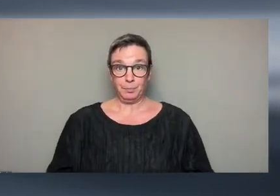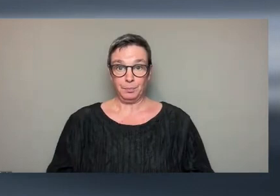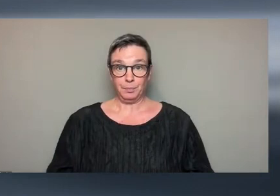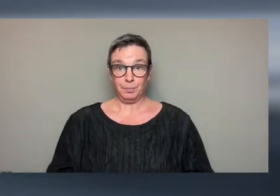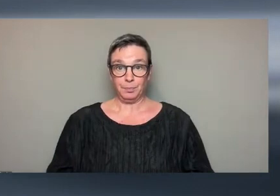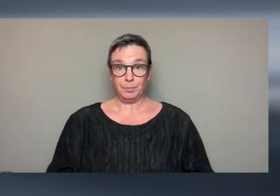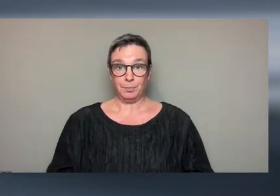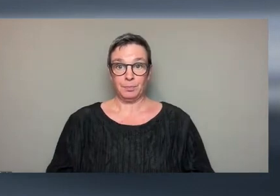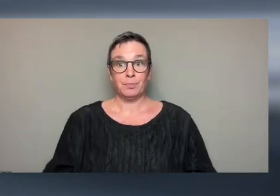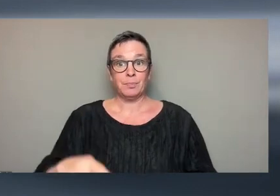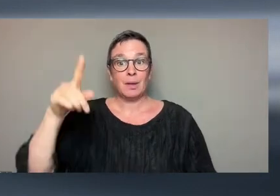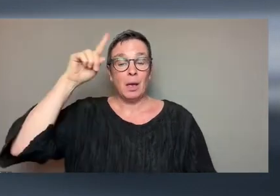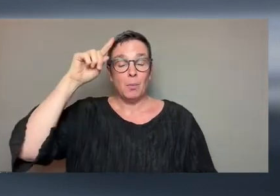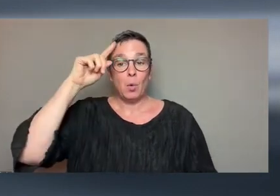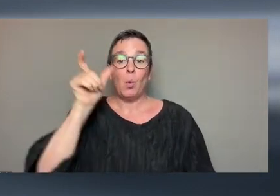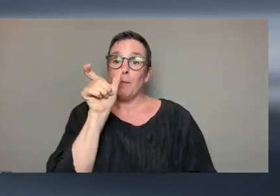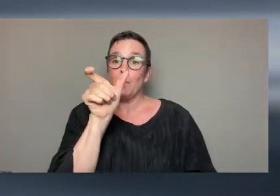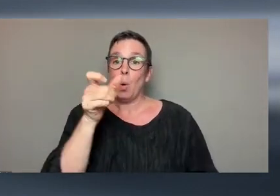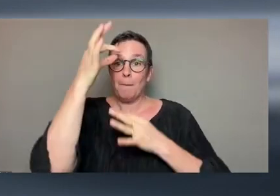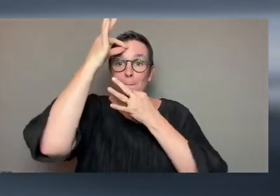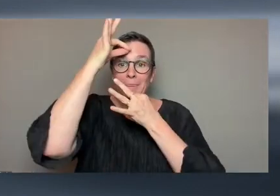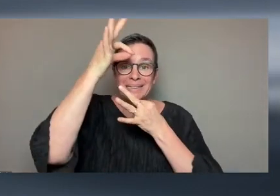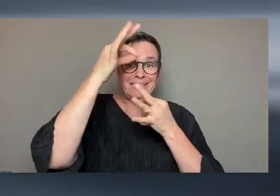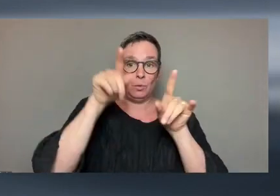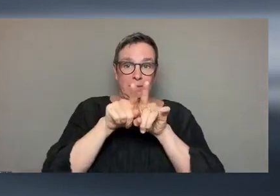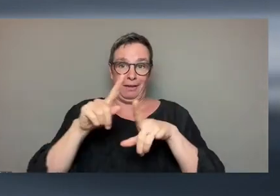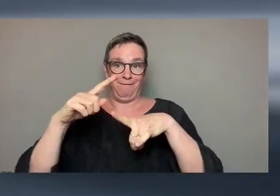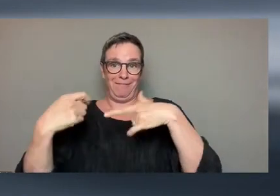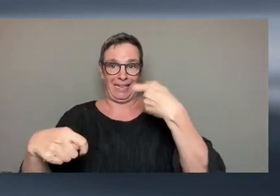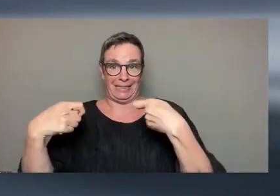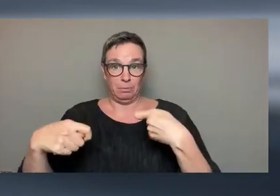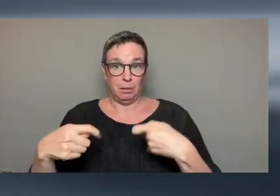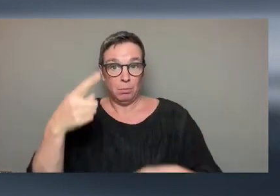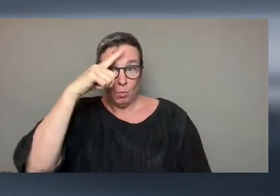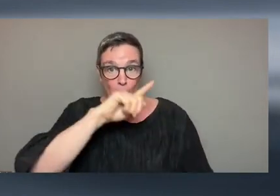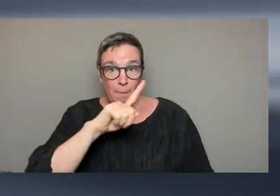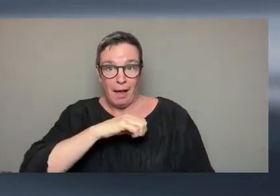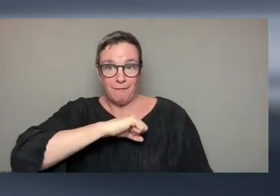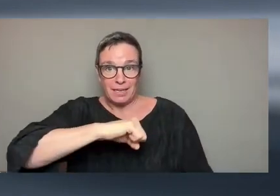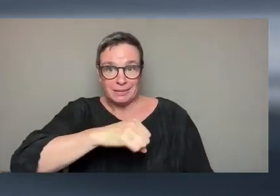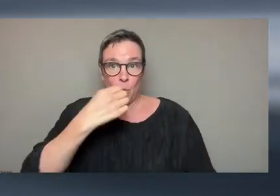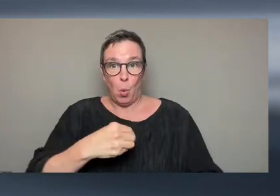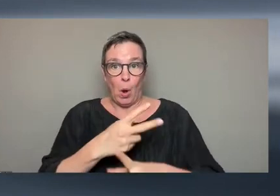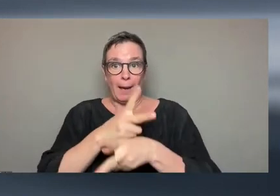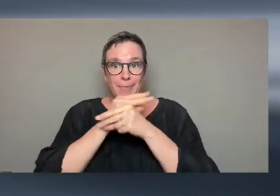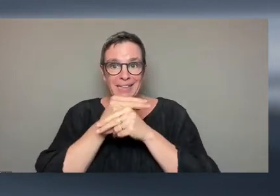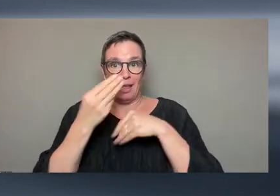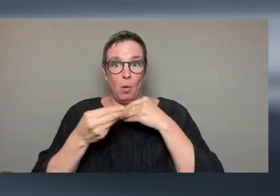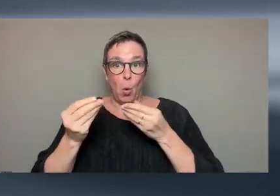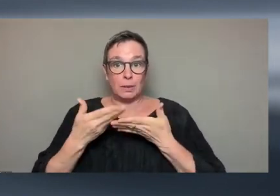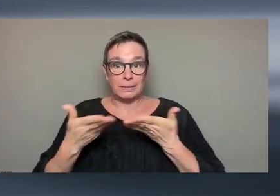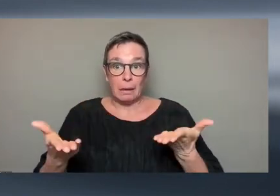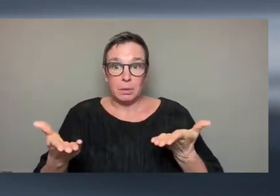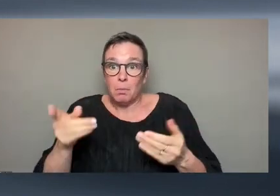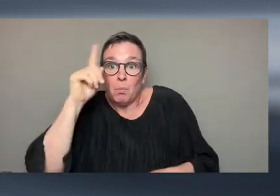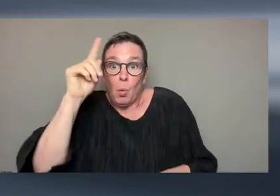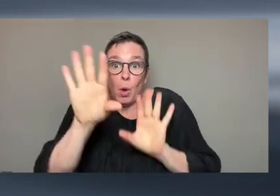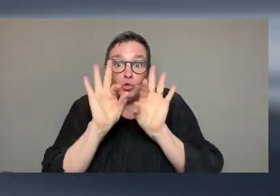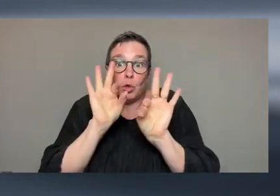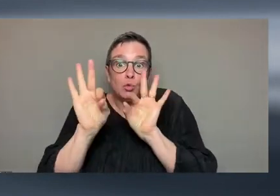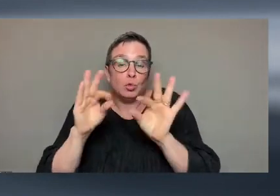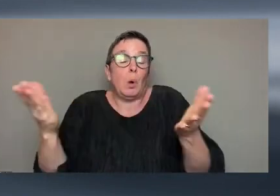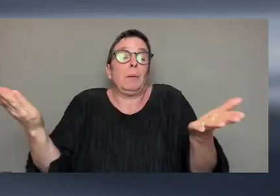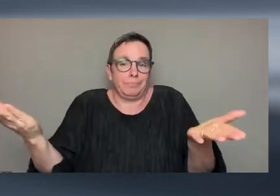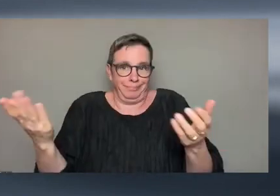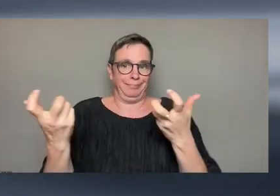Pourquoi la précision ou la flexibilité? Pourquoi pas la performance, la rapidité ou la simplicité? Pour ceci, je vais prendre un